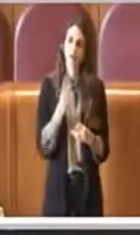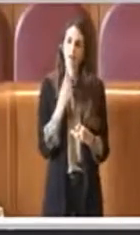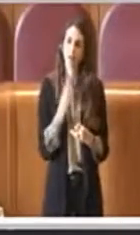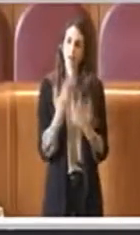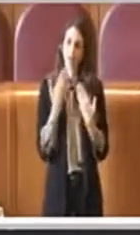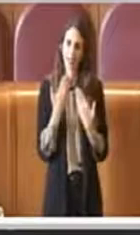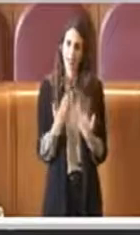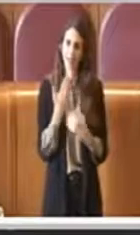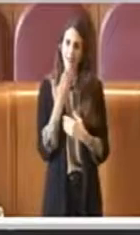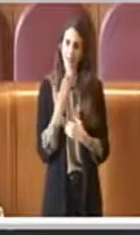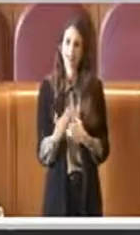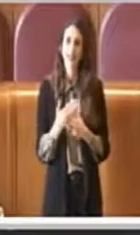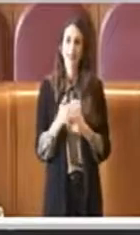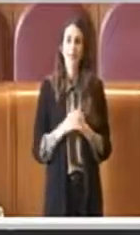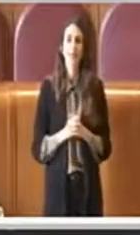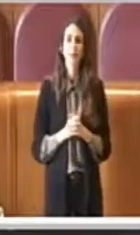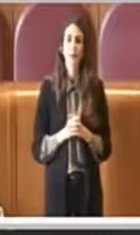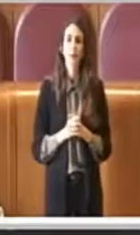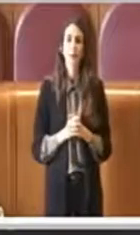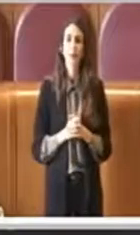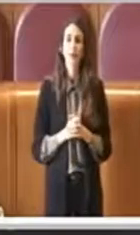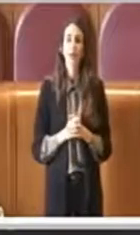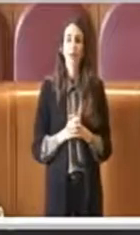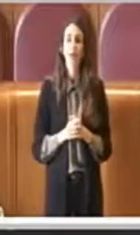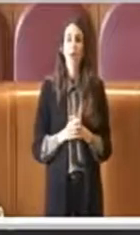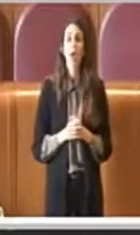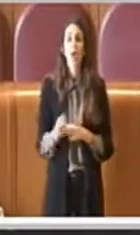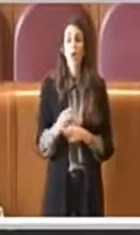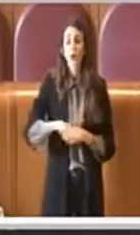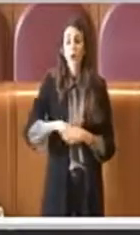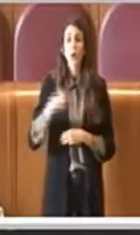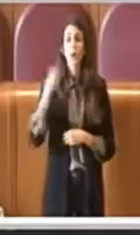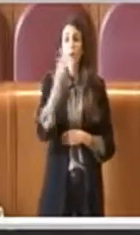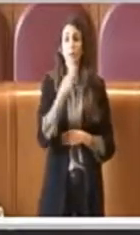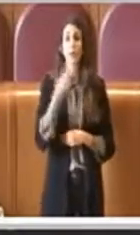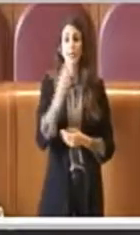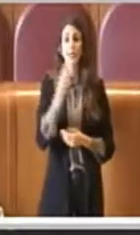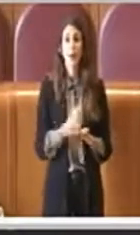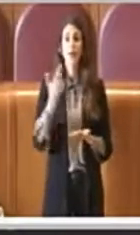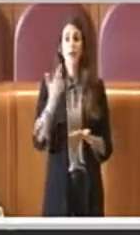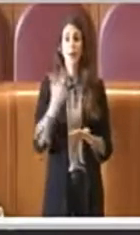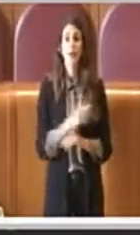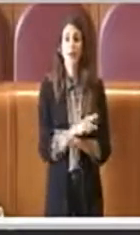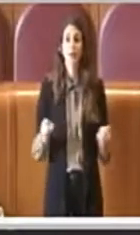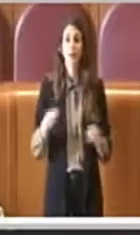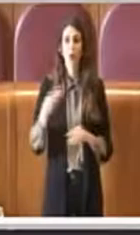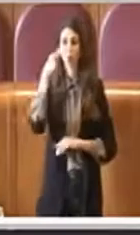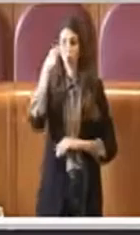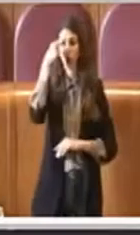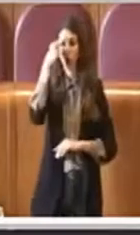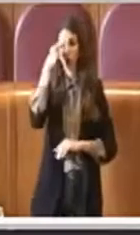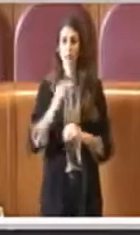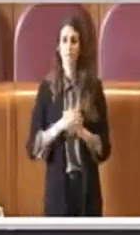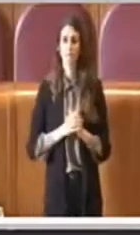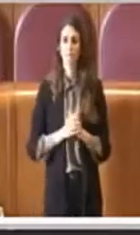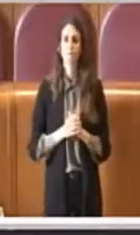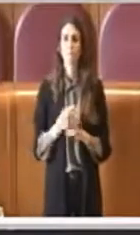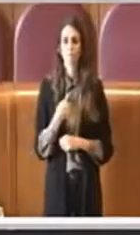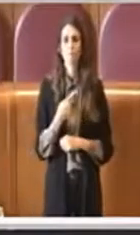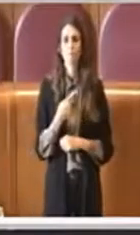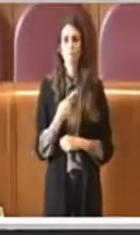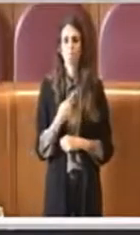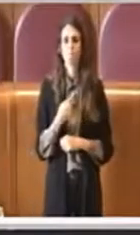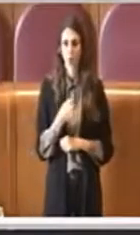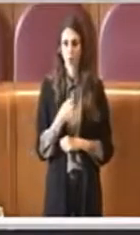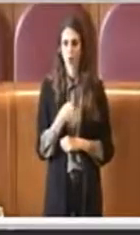e quindi ci premeva ricordare appunto che qualora, e sono sicura che sarà